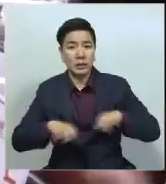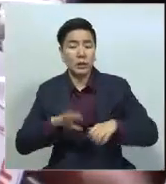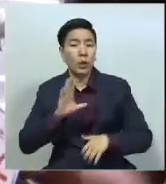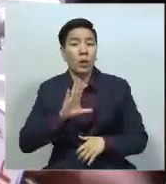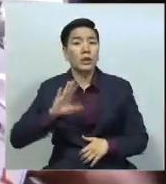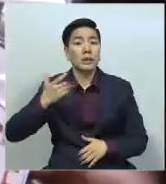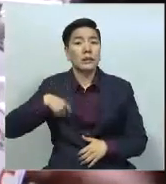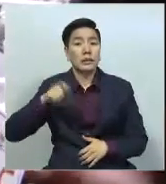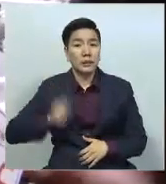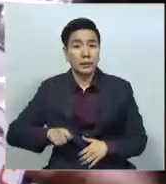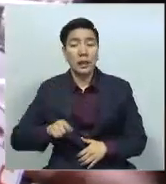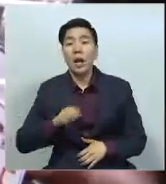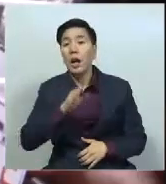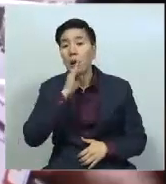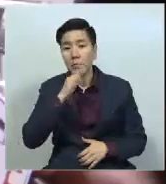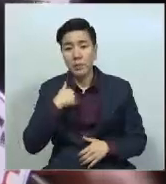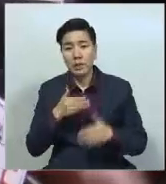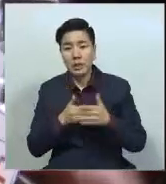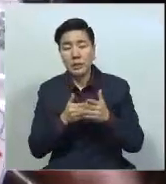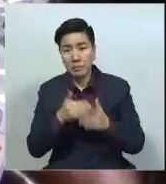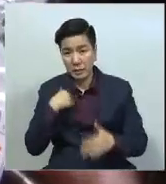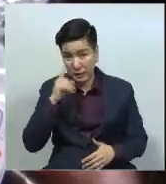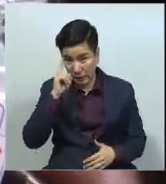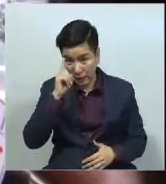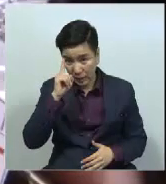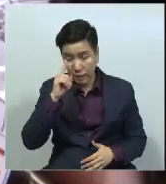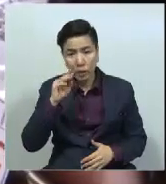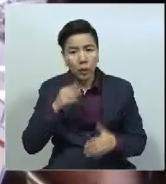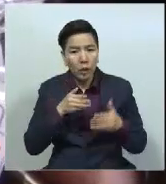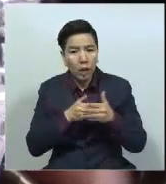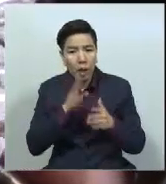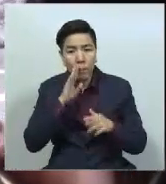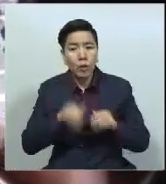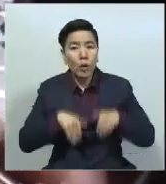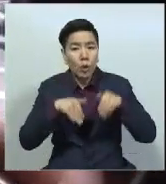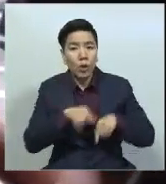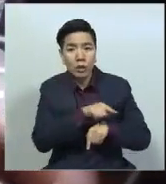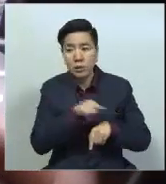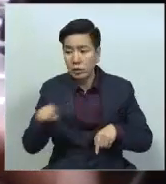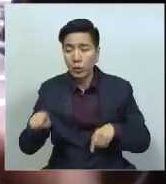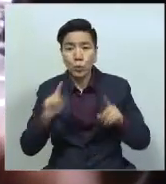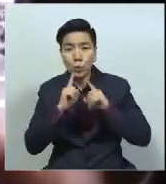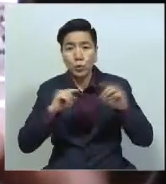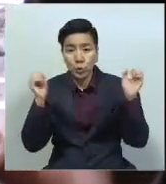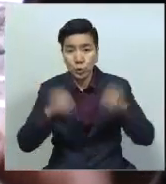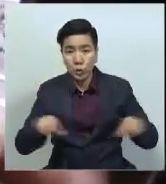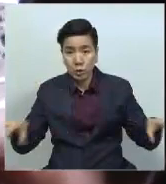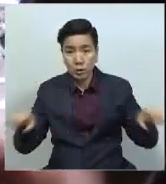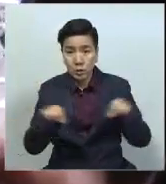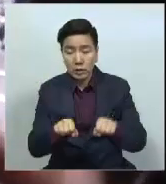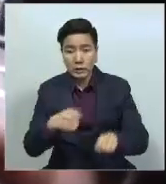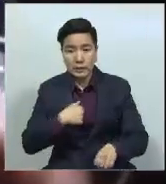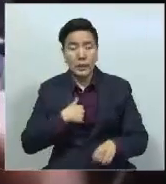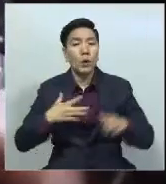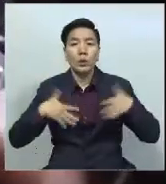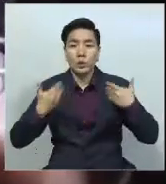เนี่ยถ้าทางมันมีทางออกอันถ้าทางออสเตรเลียกับบาเรนคุยกันนะฮะโดยเร